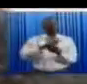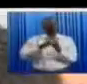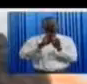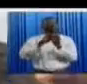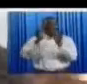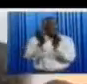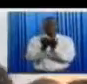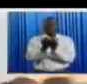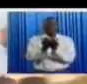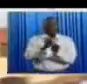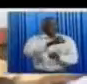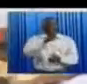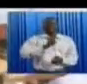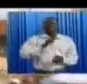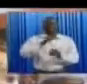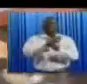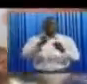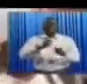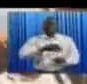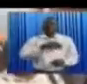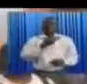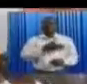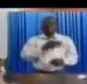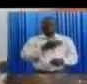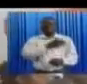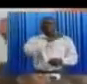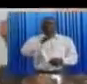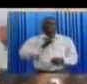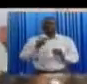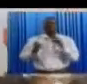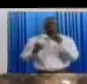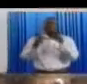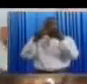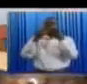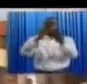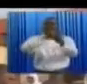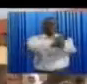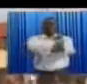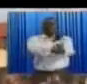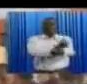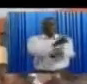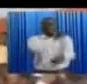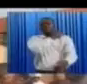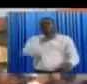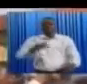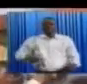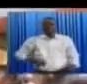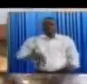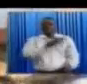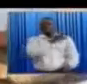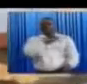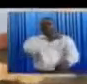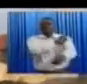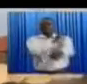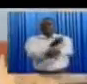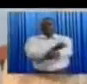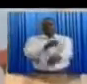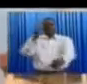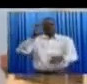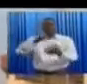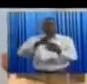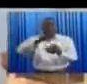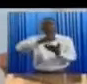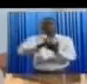fier. Et tout d'abord, je remercie les autorités municipales et les autorités de ce